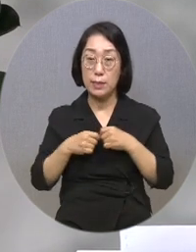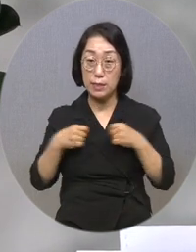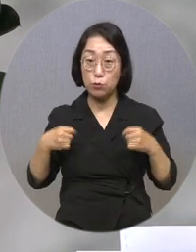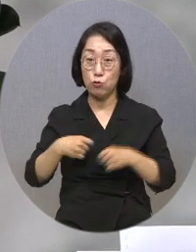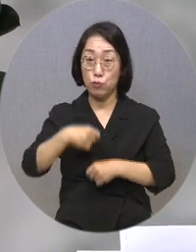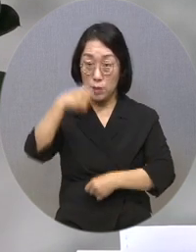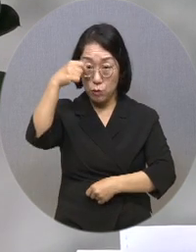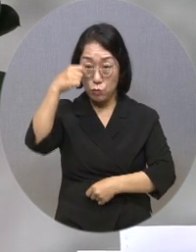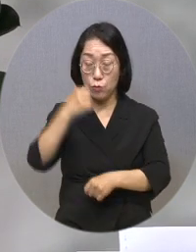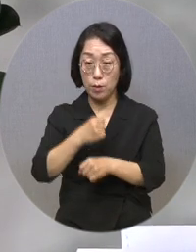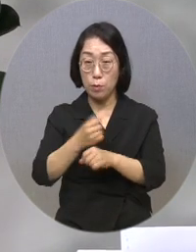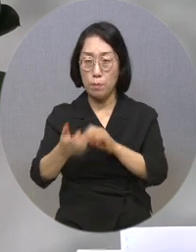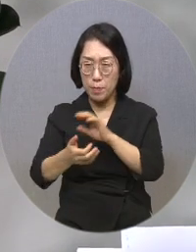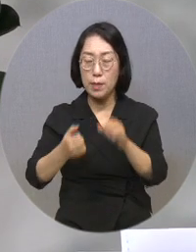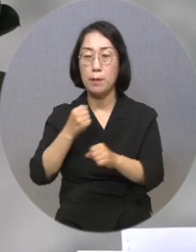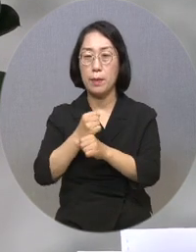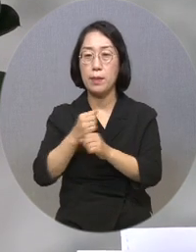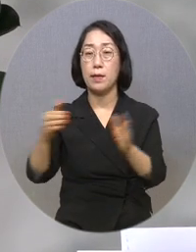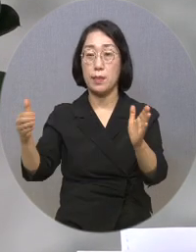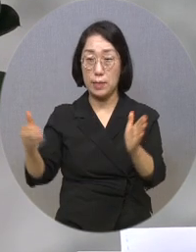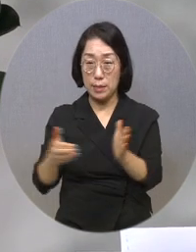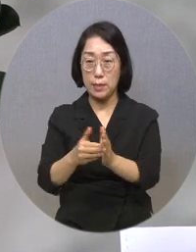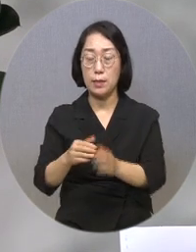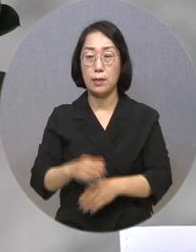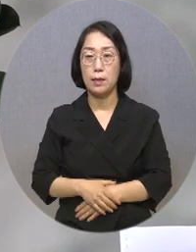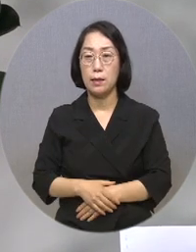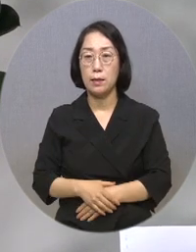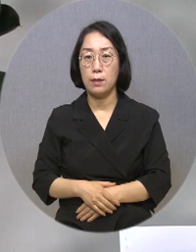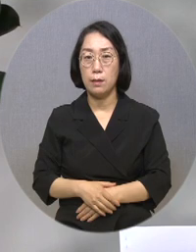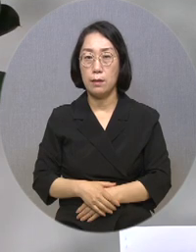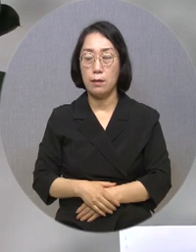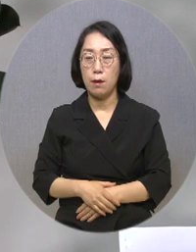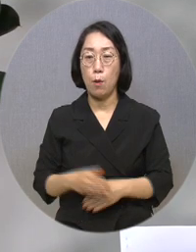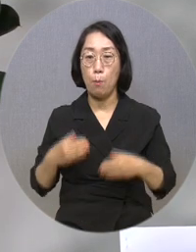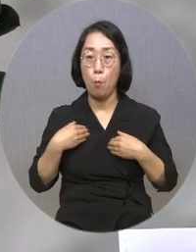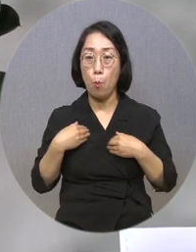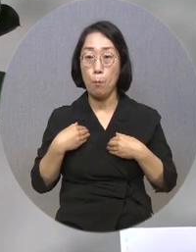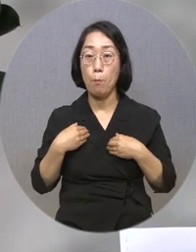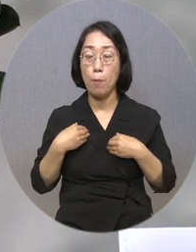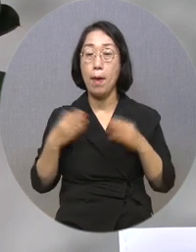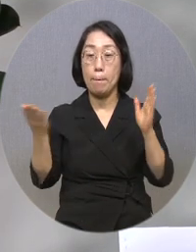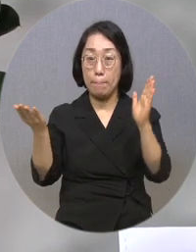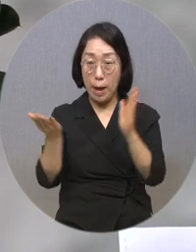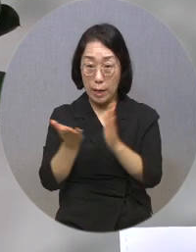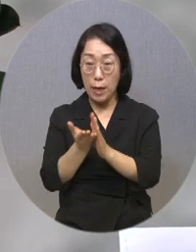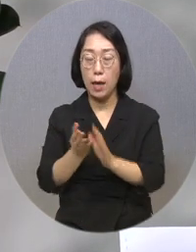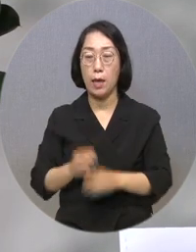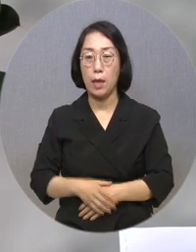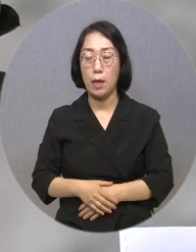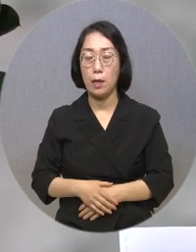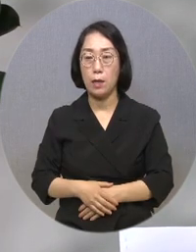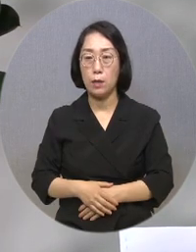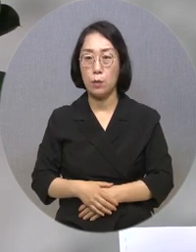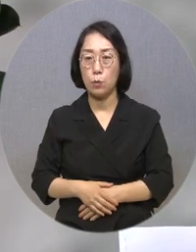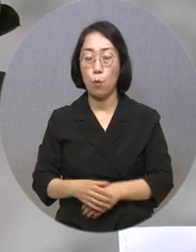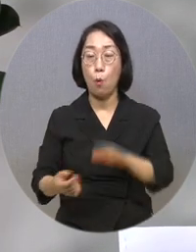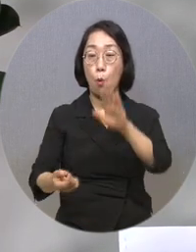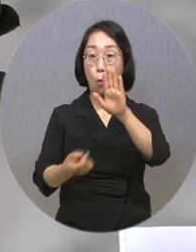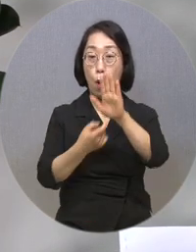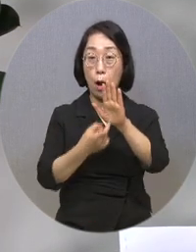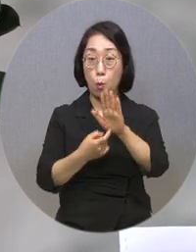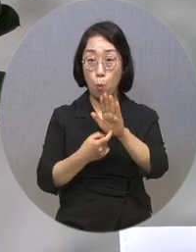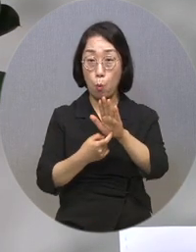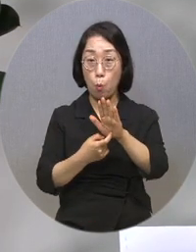재고해서 만들어지기 때문에 결국은 체격에 맞게 하고 그다음에 이 광고비가 그